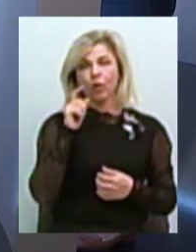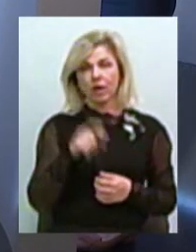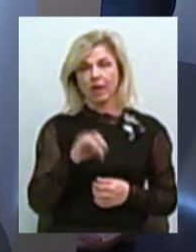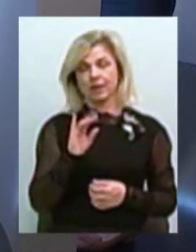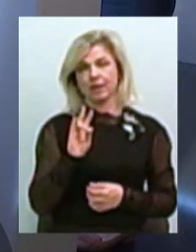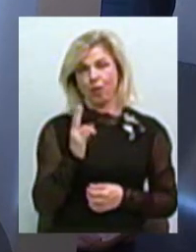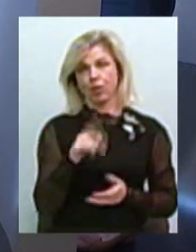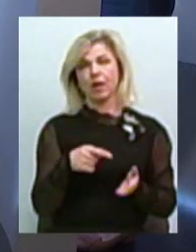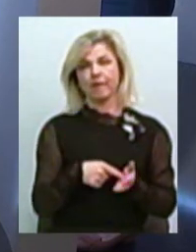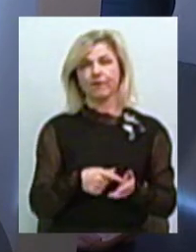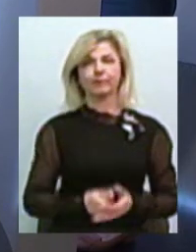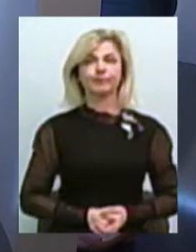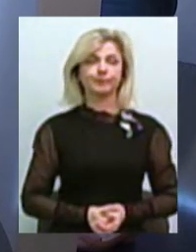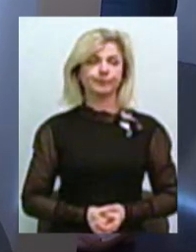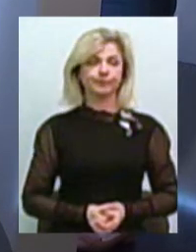зокрема?